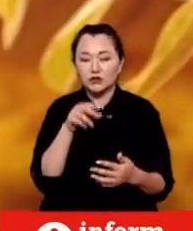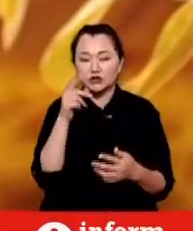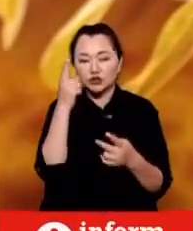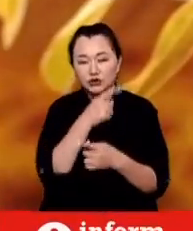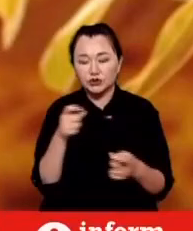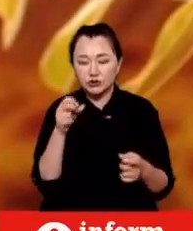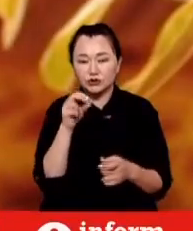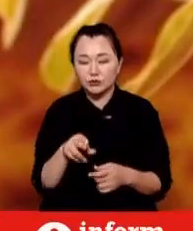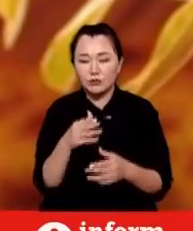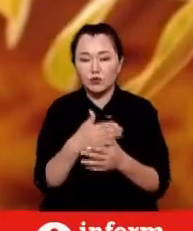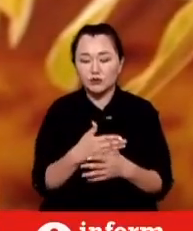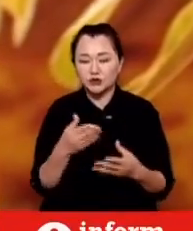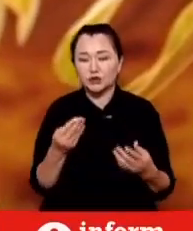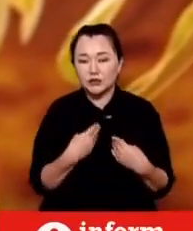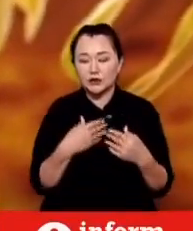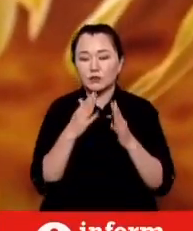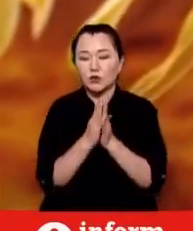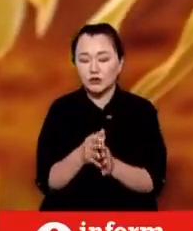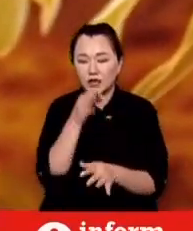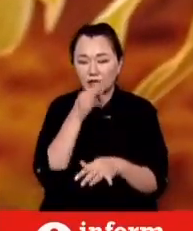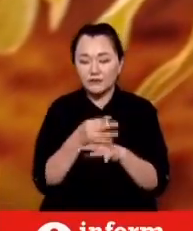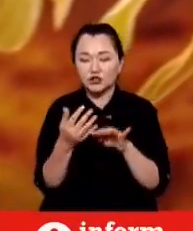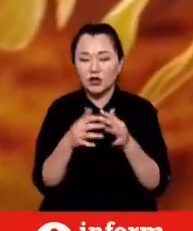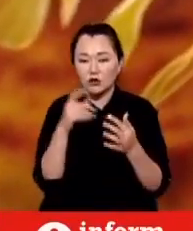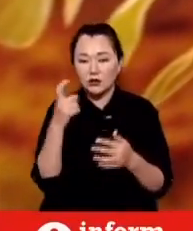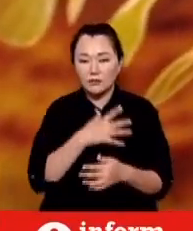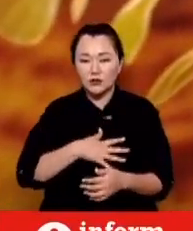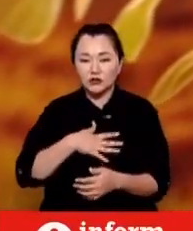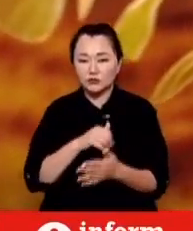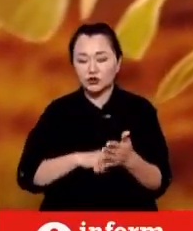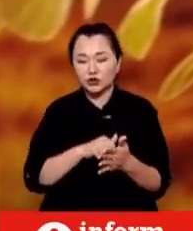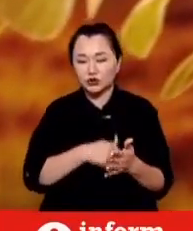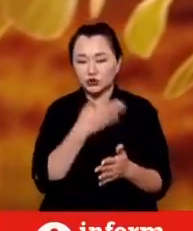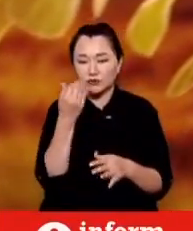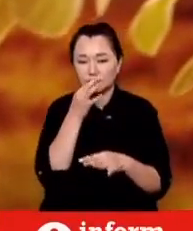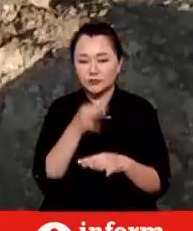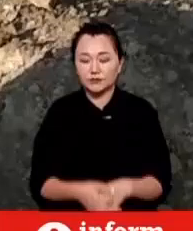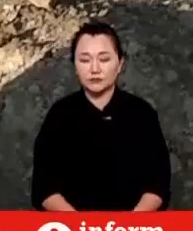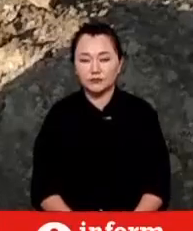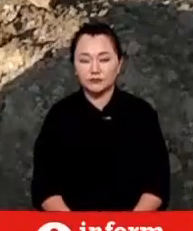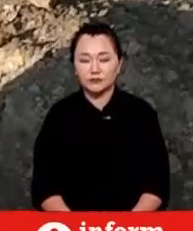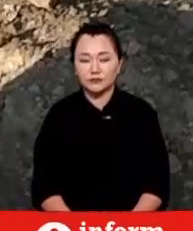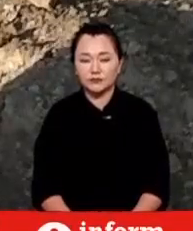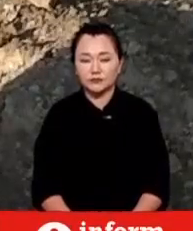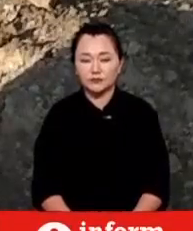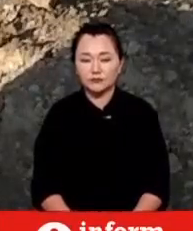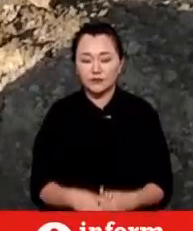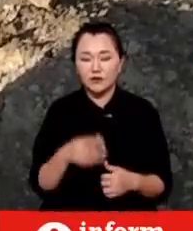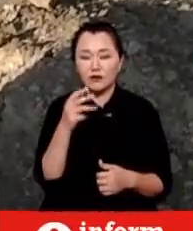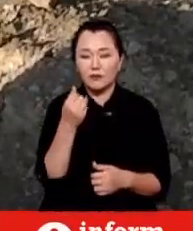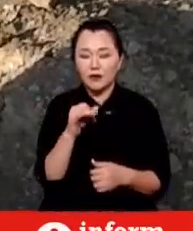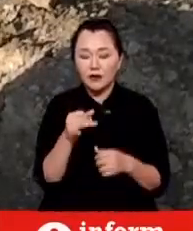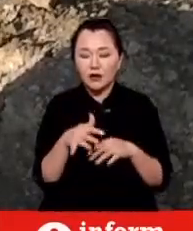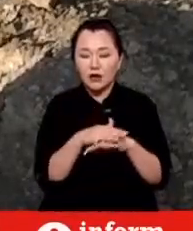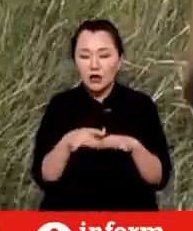жариялап көмек беруді сұрайды. Ал жауаптылар шаруалардың алаңдауы негізсіз деп отыр. Май ауданы